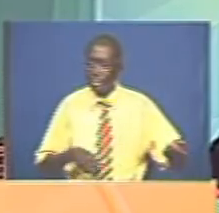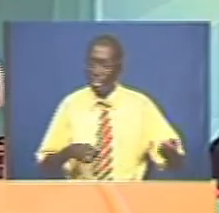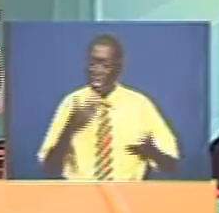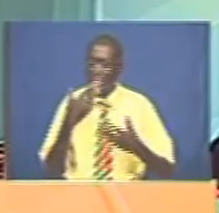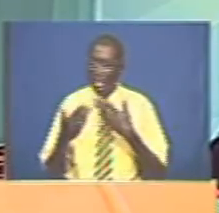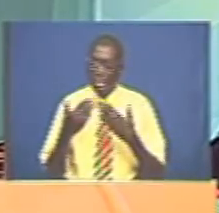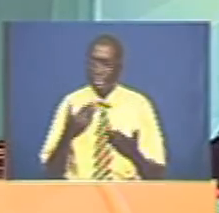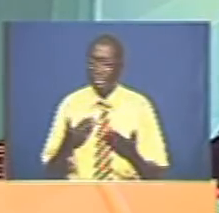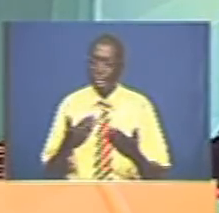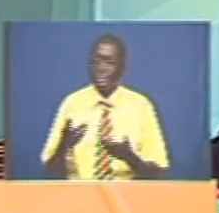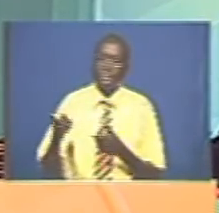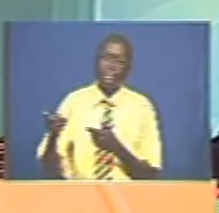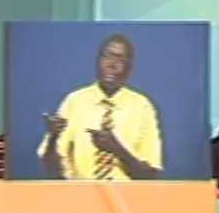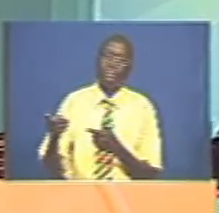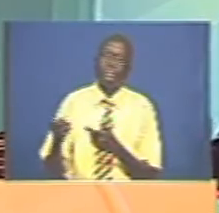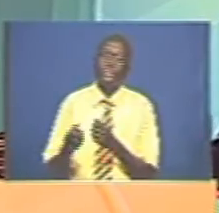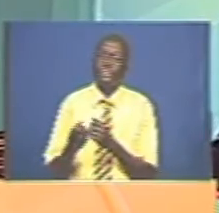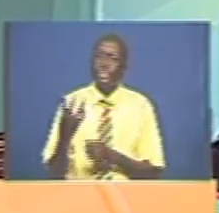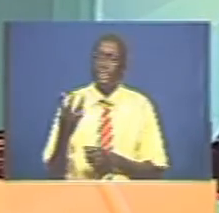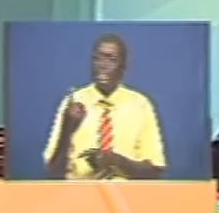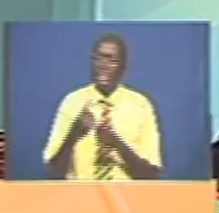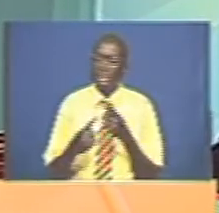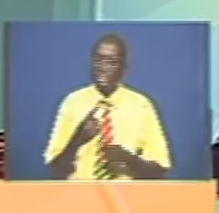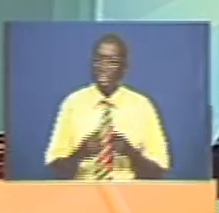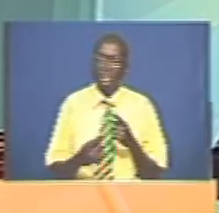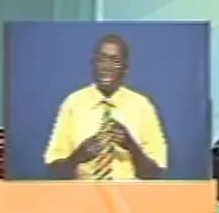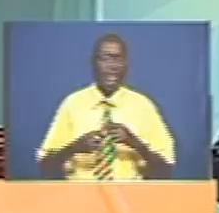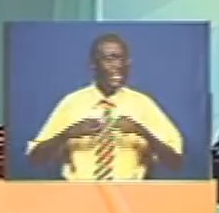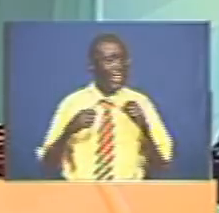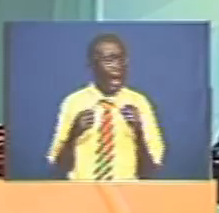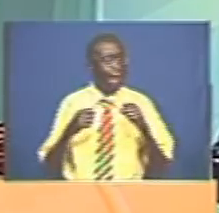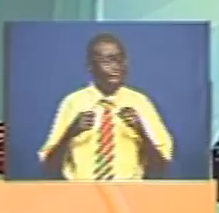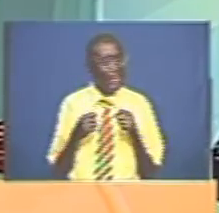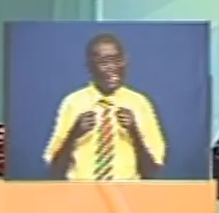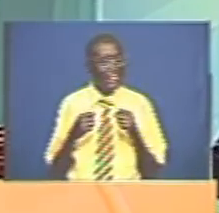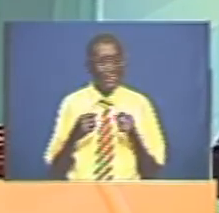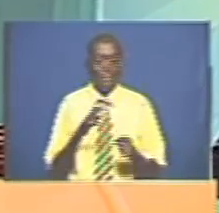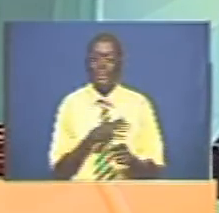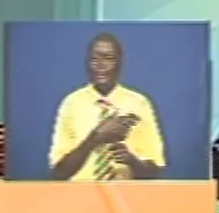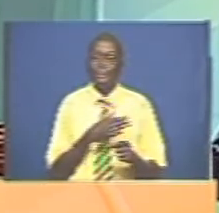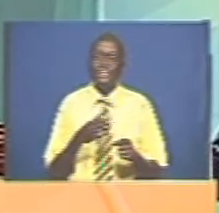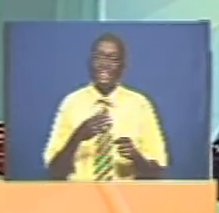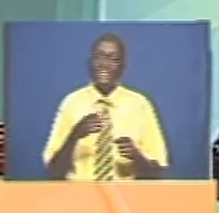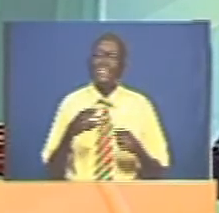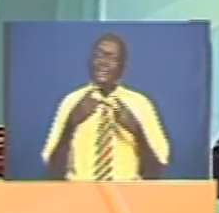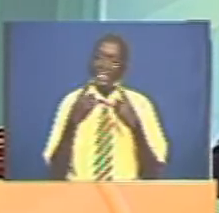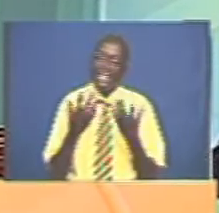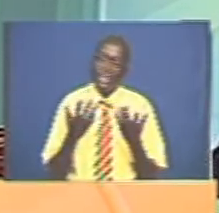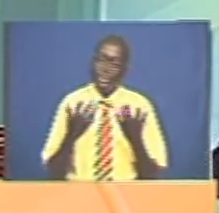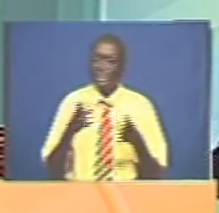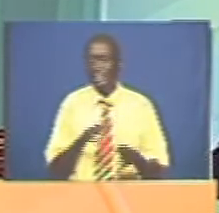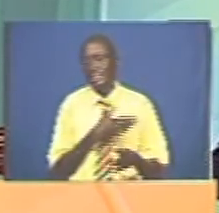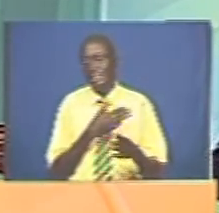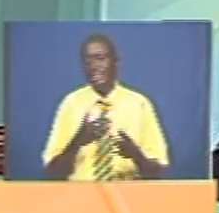sababu kama mtu wa miaka 14 anaweza sema anafurahia muziki yangu vile naimba. Ndiyo. Hiyo